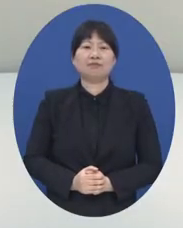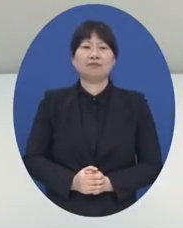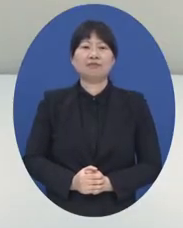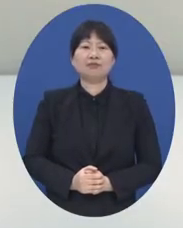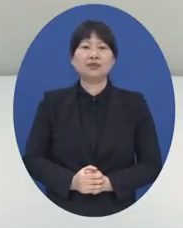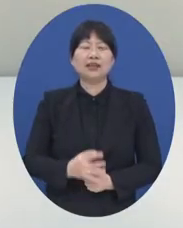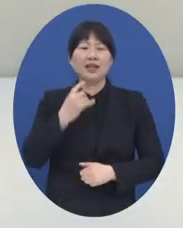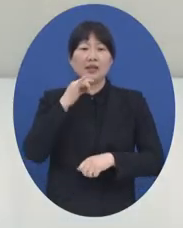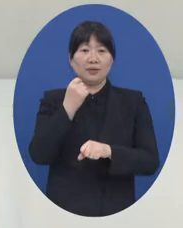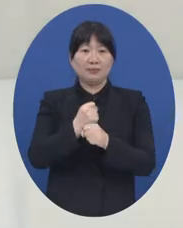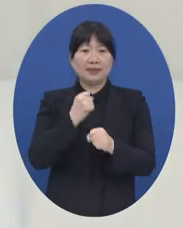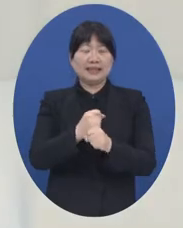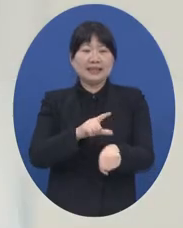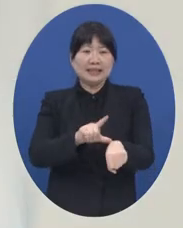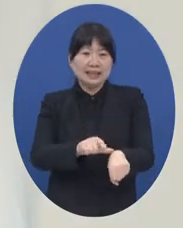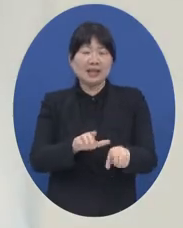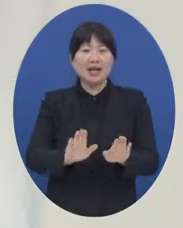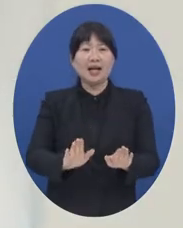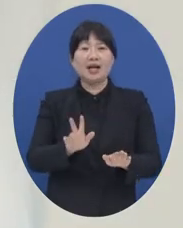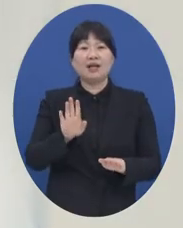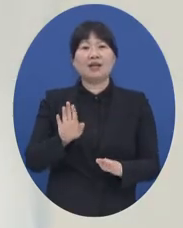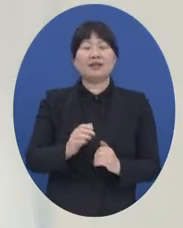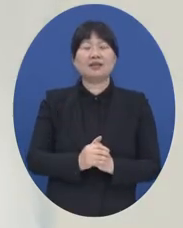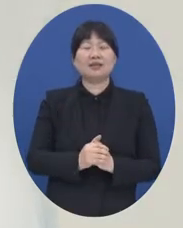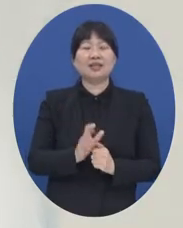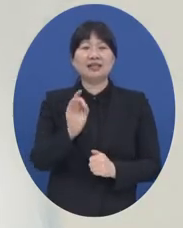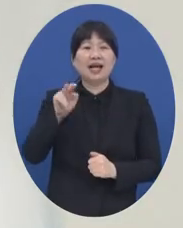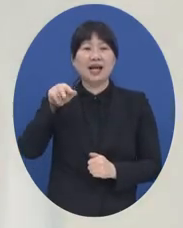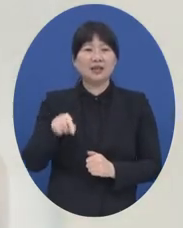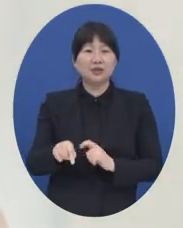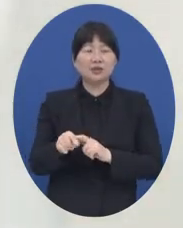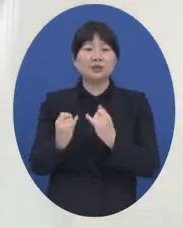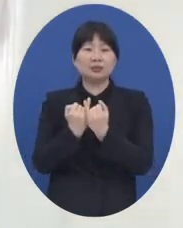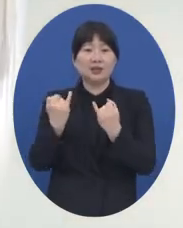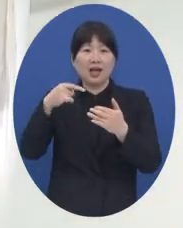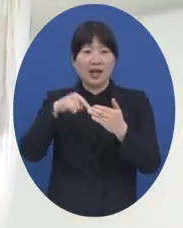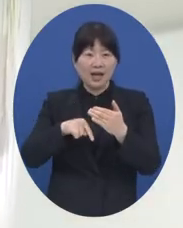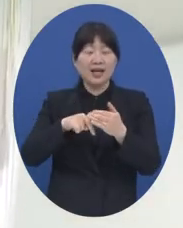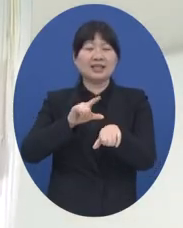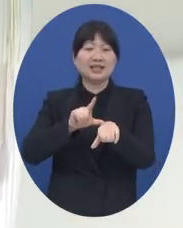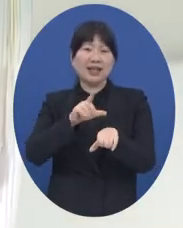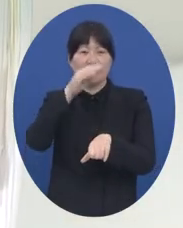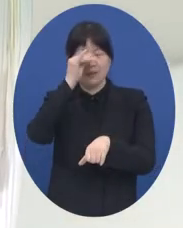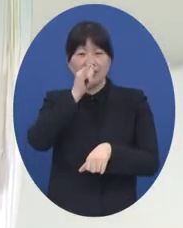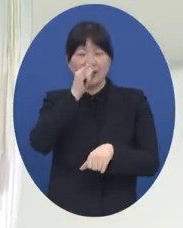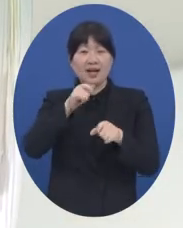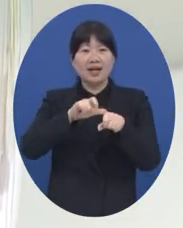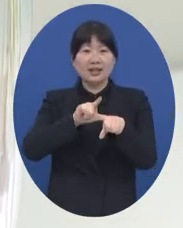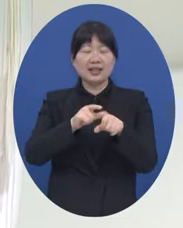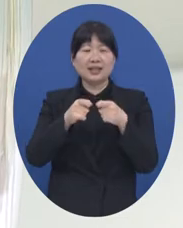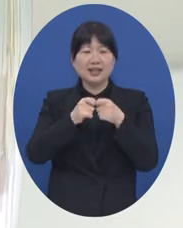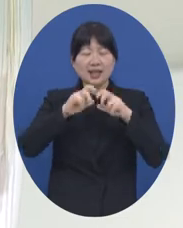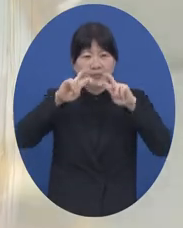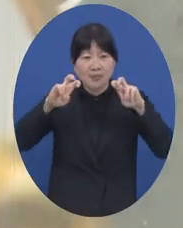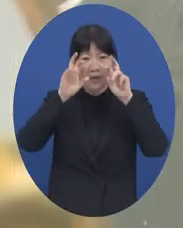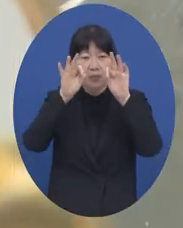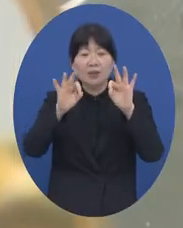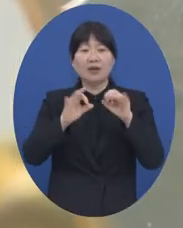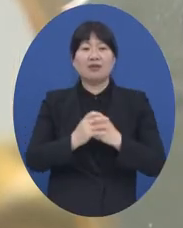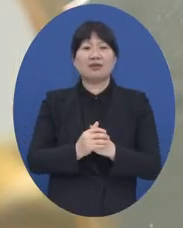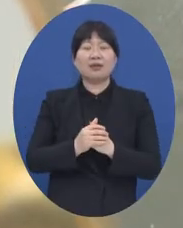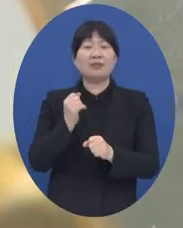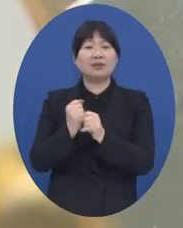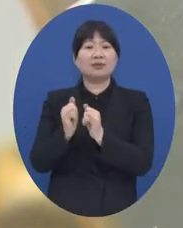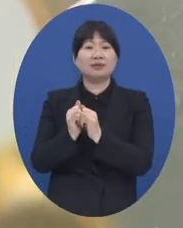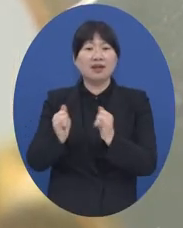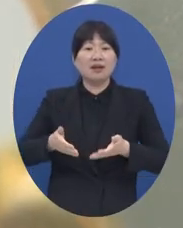금속 공예로 만든 이 시계는 디즈니 만화 야수와 미녀 속 시계를 닮았습니다. 시계를 자세히 살펴보면 작가의 출생